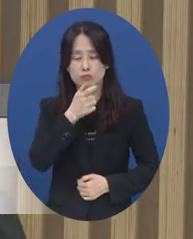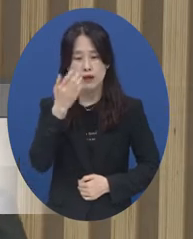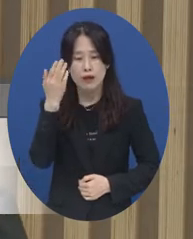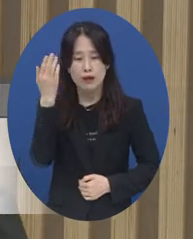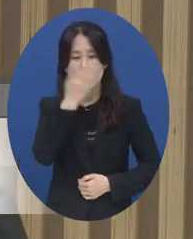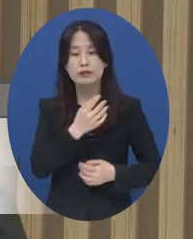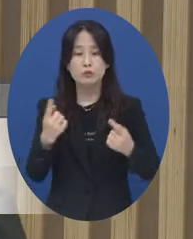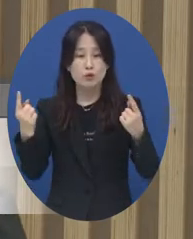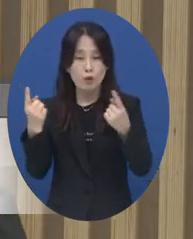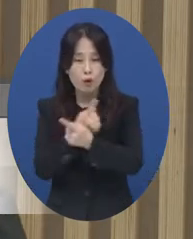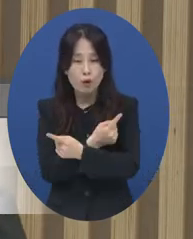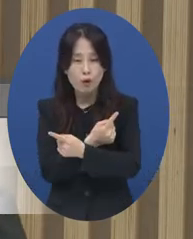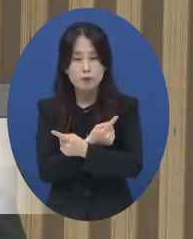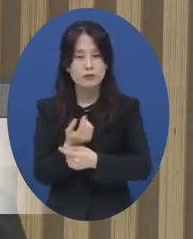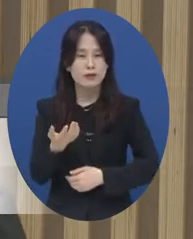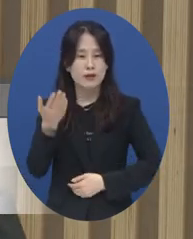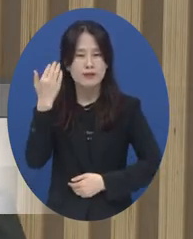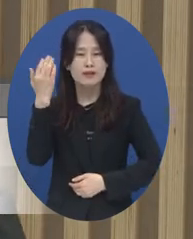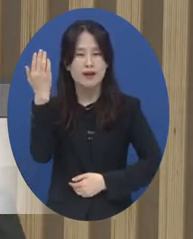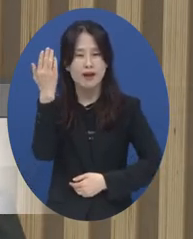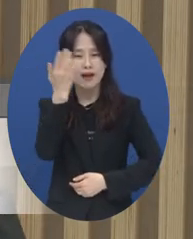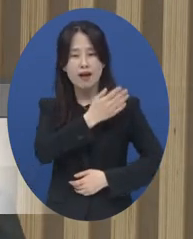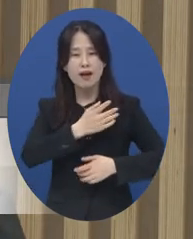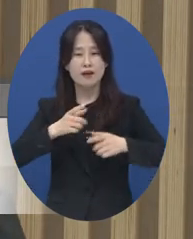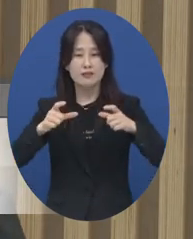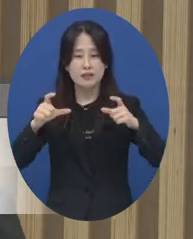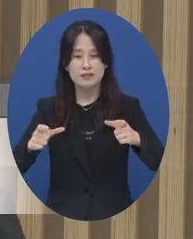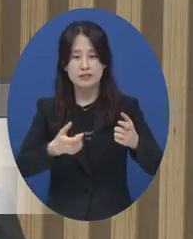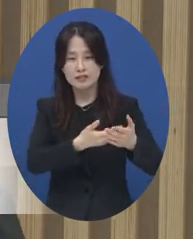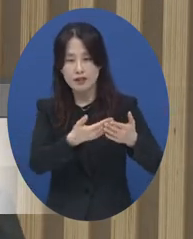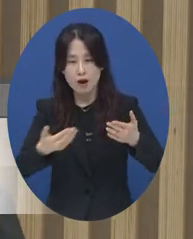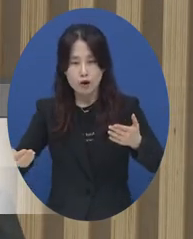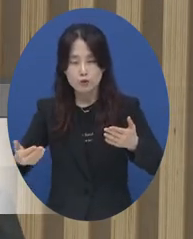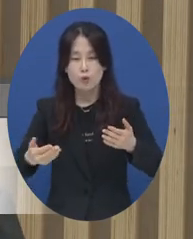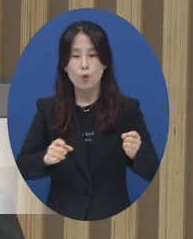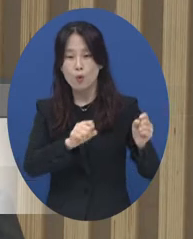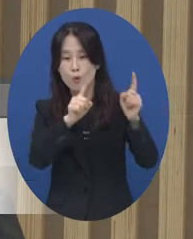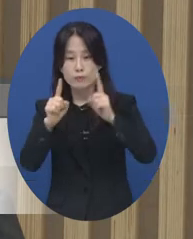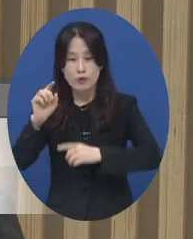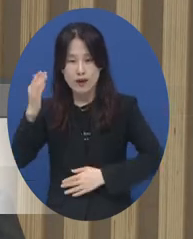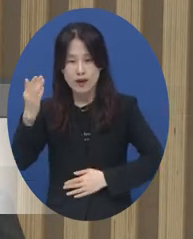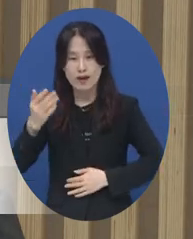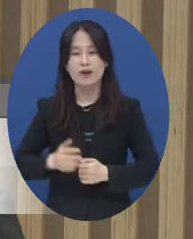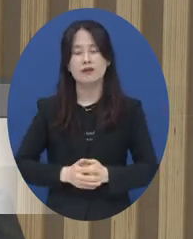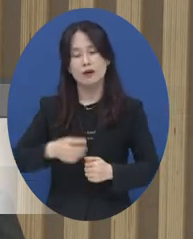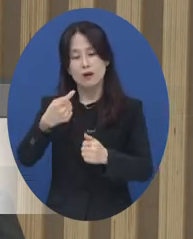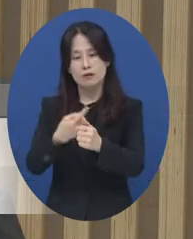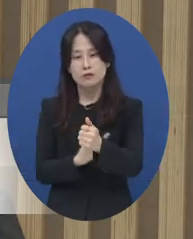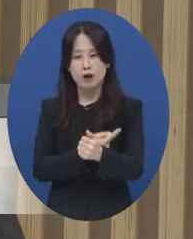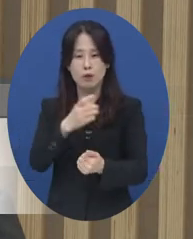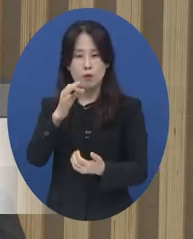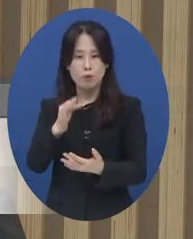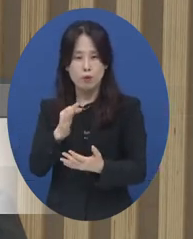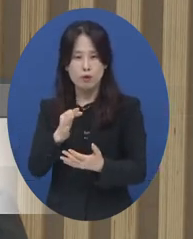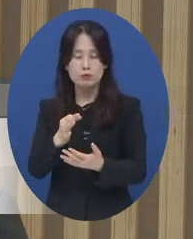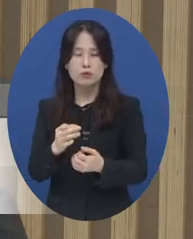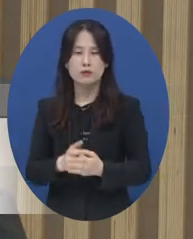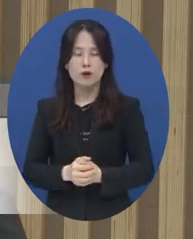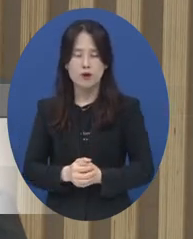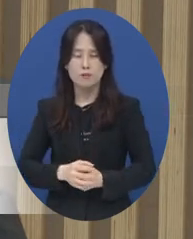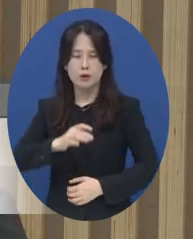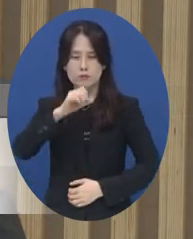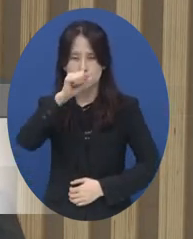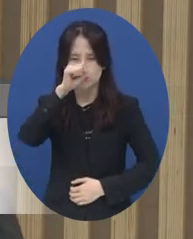되는데, 아마 수질이 깨끗하게 개선돼서 과거의 청정구역 수질로 거듭나기만 하면